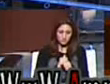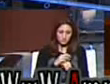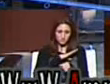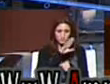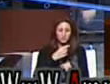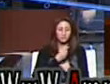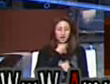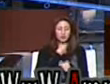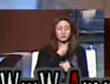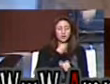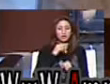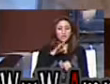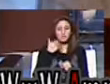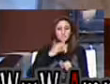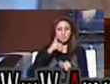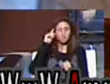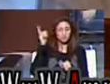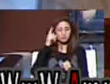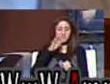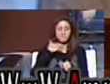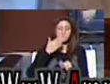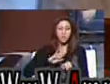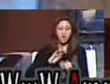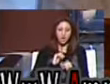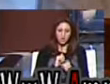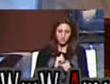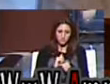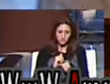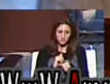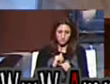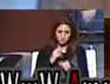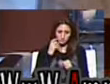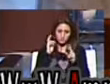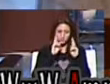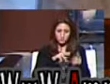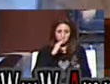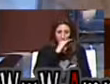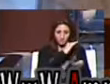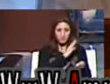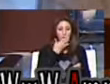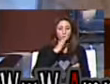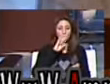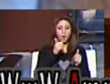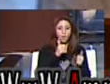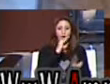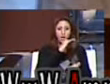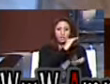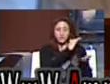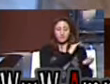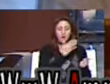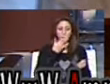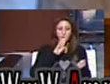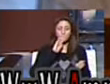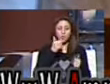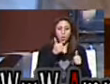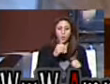الحقيقه الحضانه. طب هل اطمنتوا على صحه الاطفال في الحضانات يا دكتور اسامه؟ طبعا حاله جيده جدا، حتى احنا عرضنا على الدكتور لاي احنا نقله مستشفى